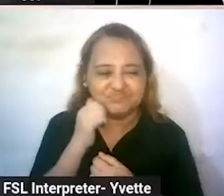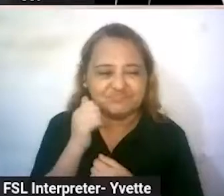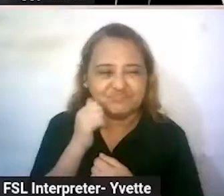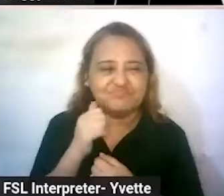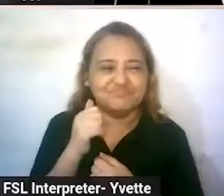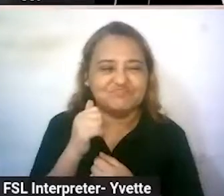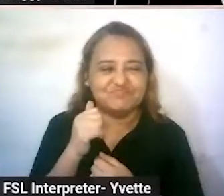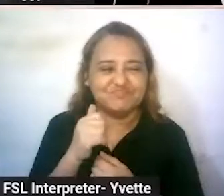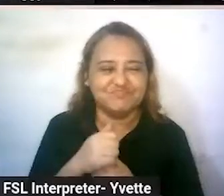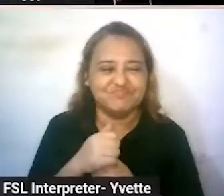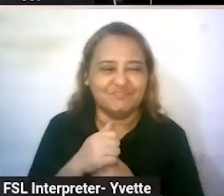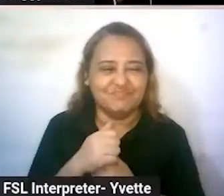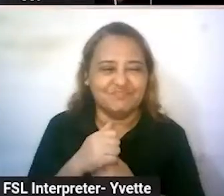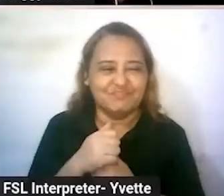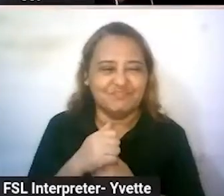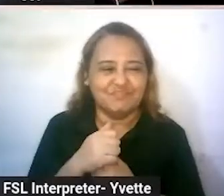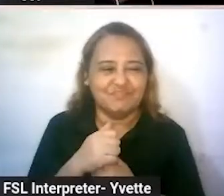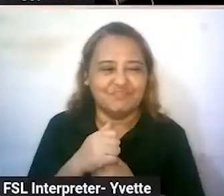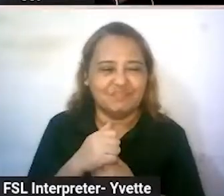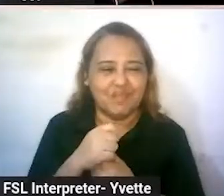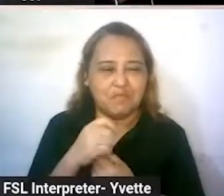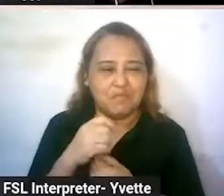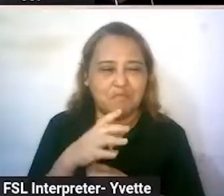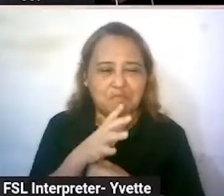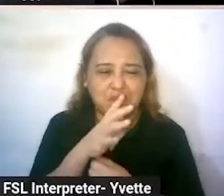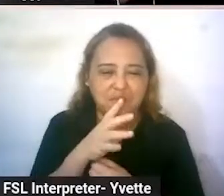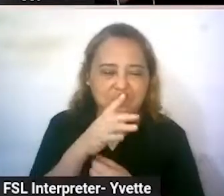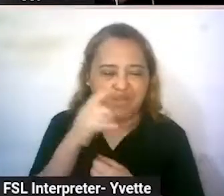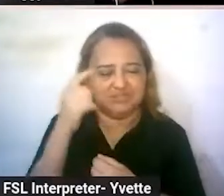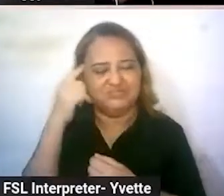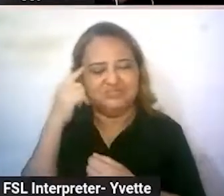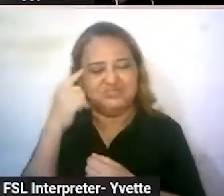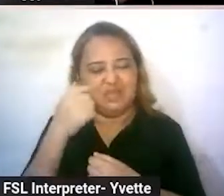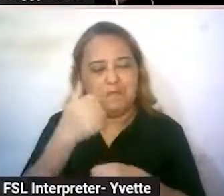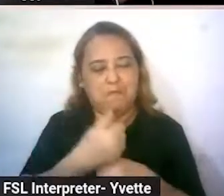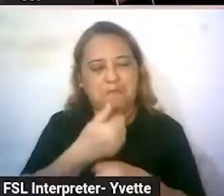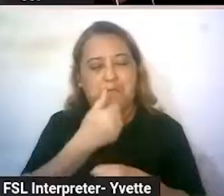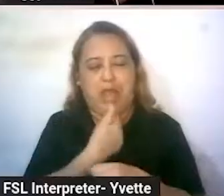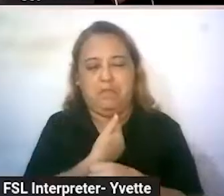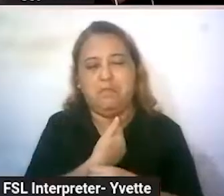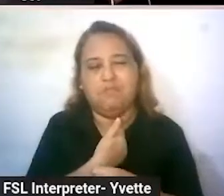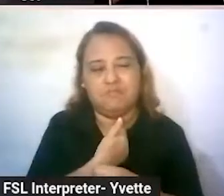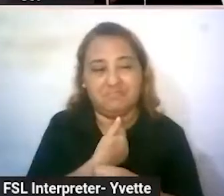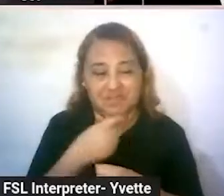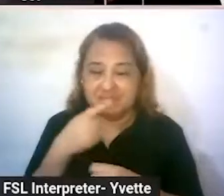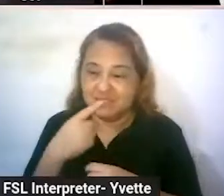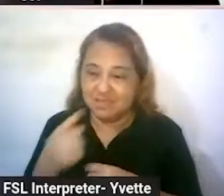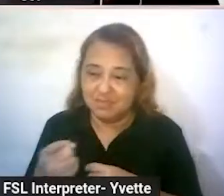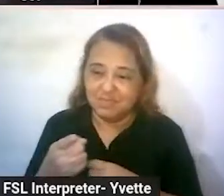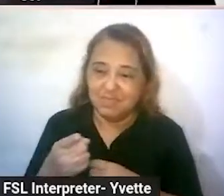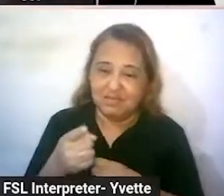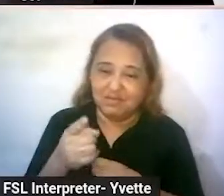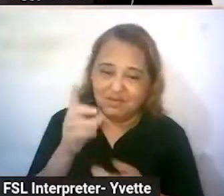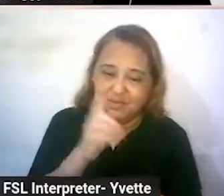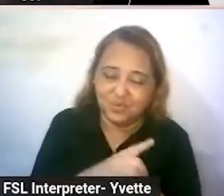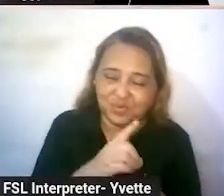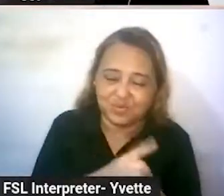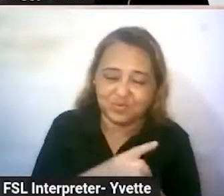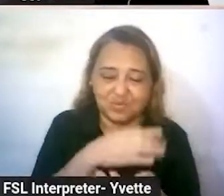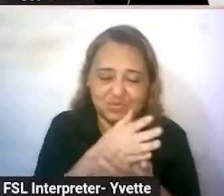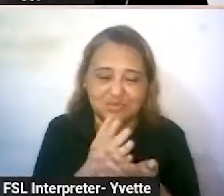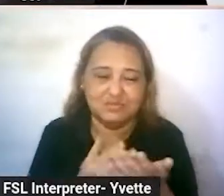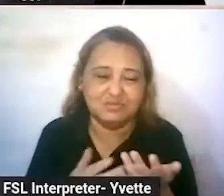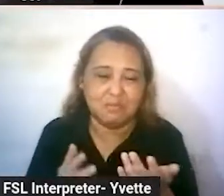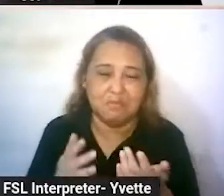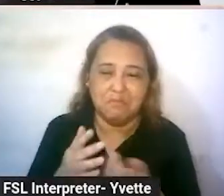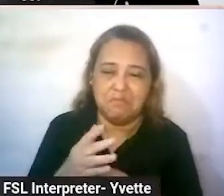niya, kasalanan niya. And sabi ko, Ma, narinig mo naman yung doktor, di ba? Kung some part of your pregnancy ay